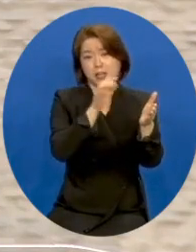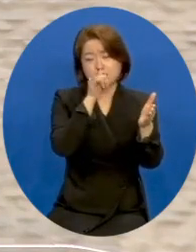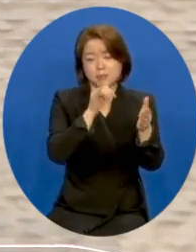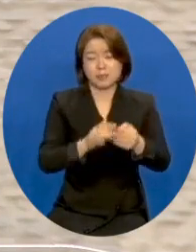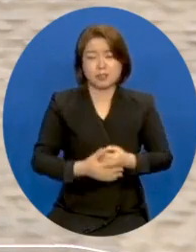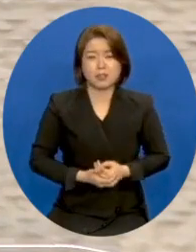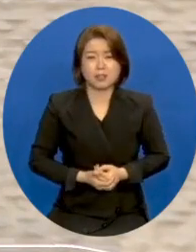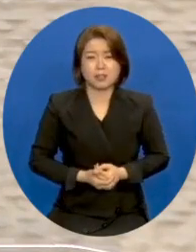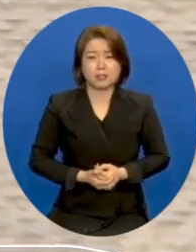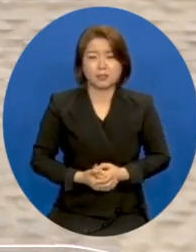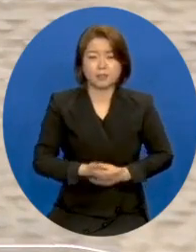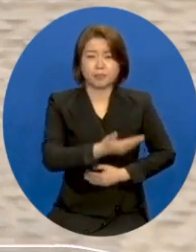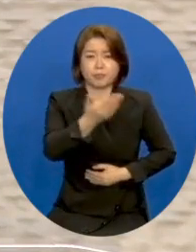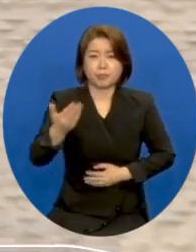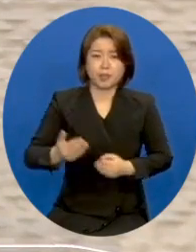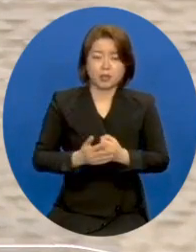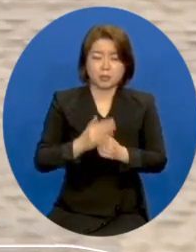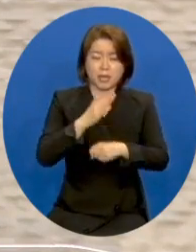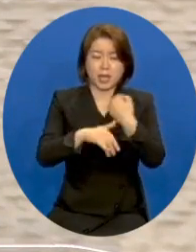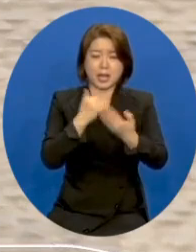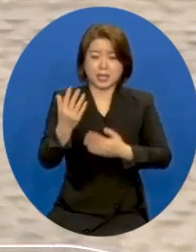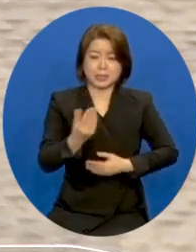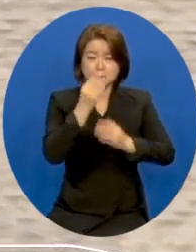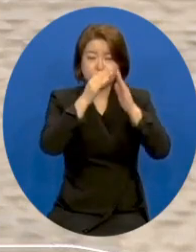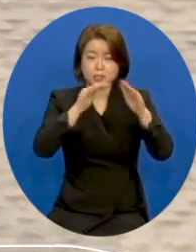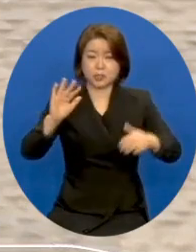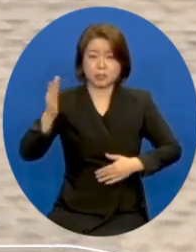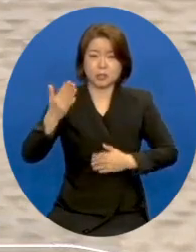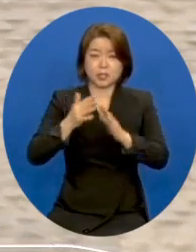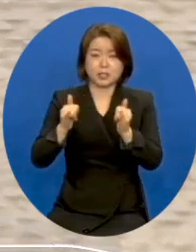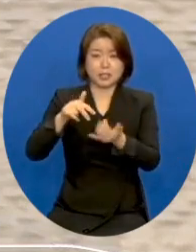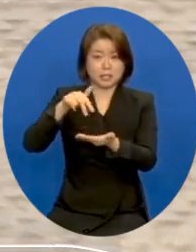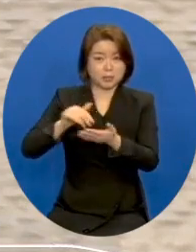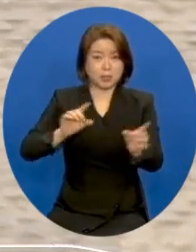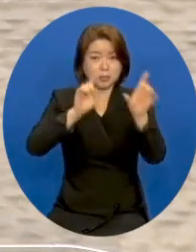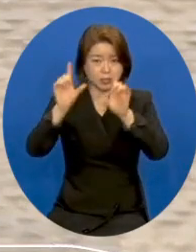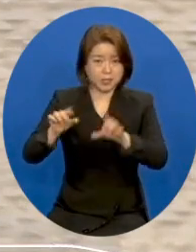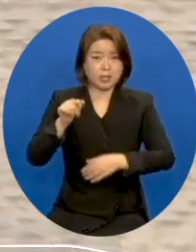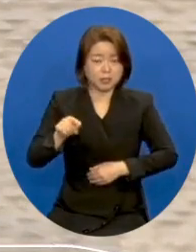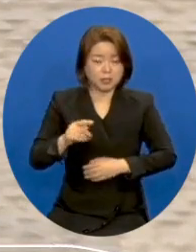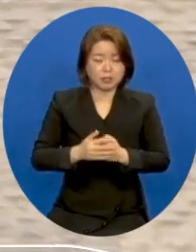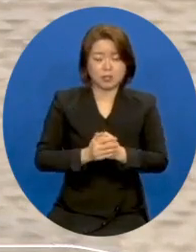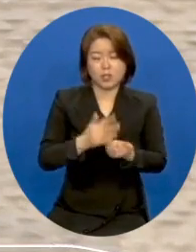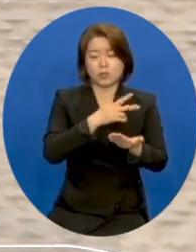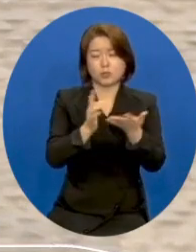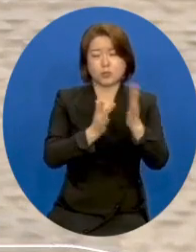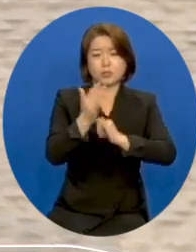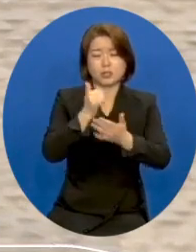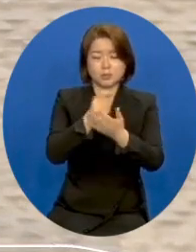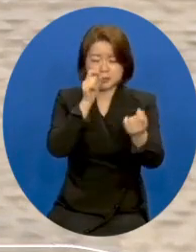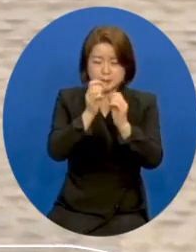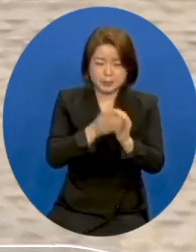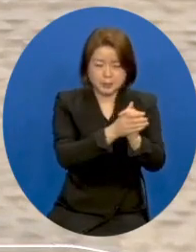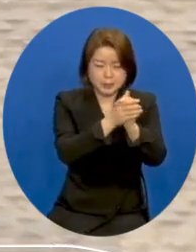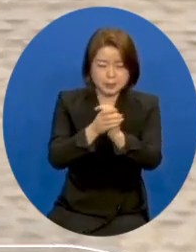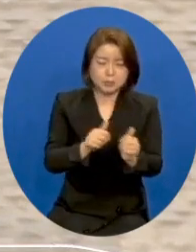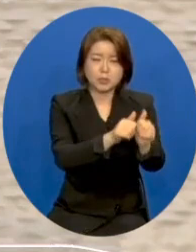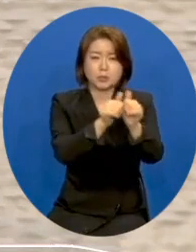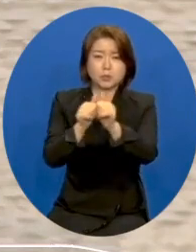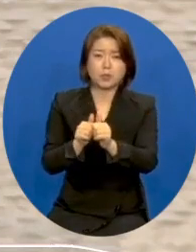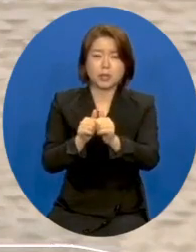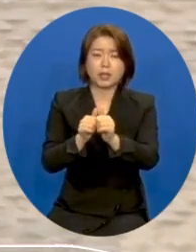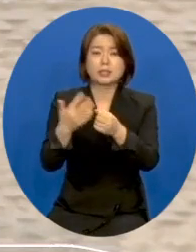여러분 하나님의 성전된 자로 살 수 있는 것, 주 예수님과 친밀히 동행하는 그런 은혜의